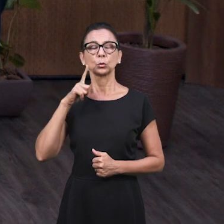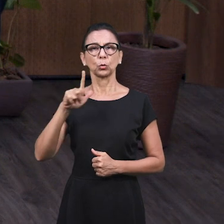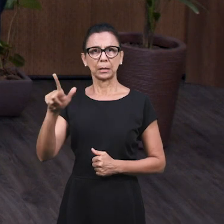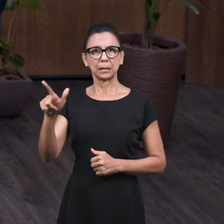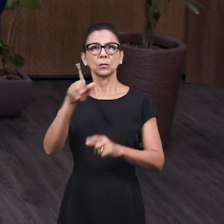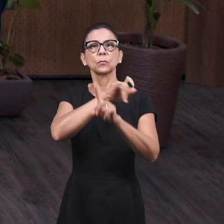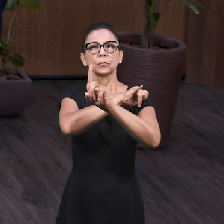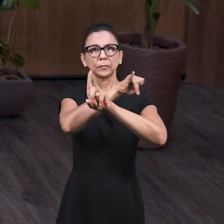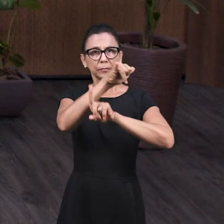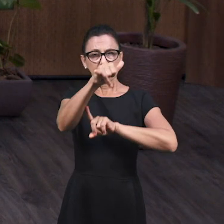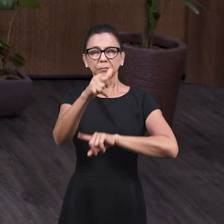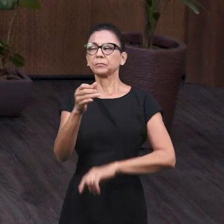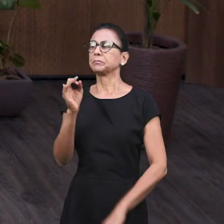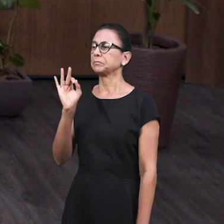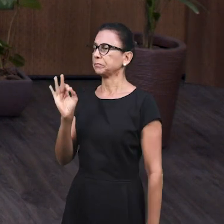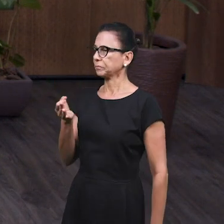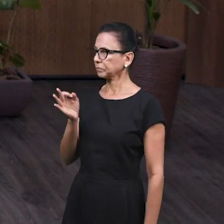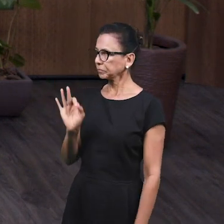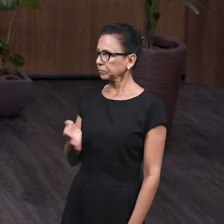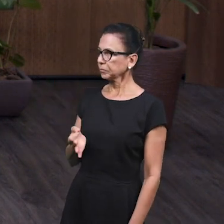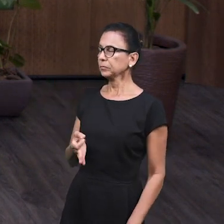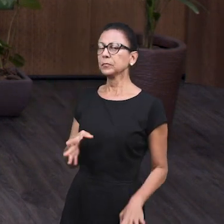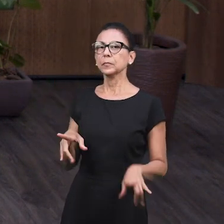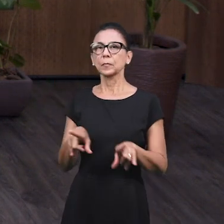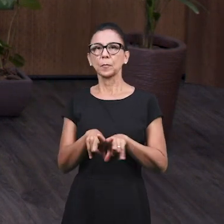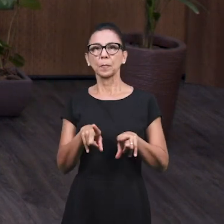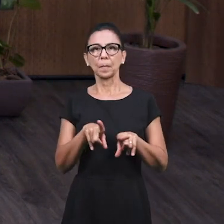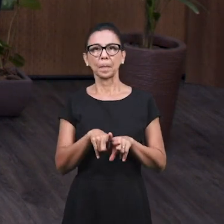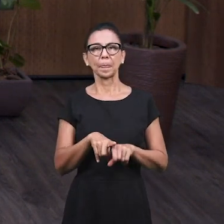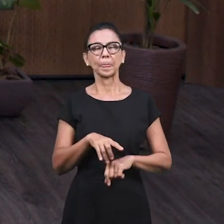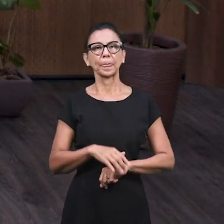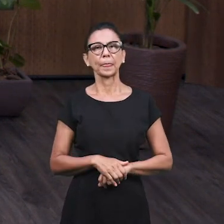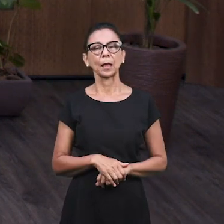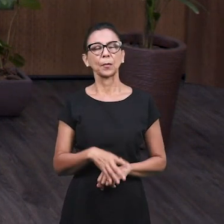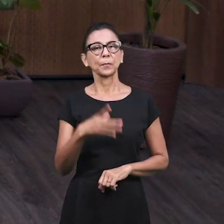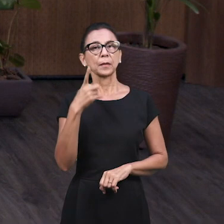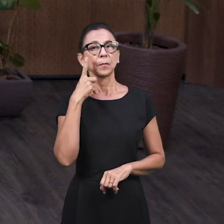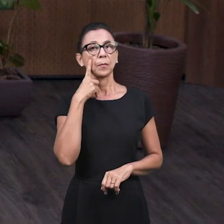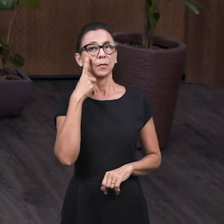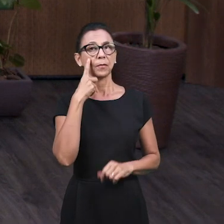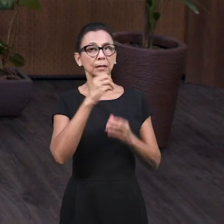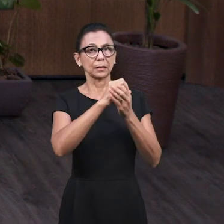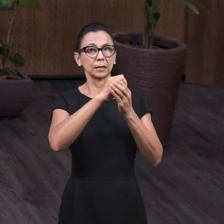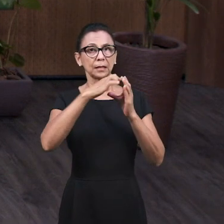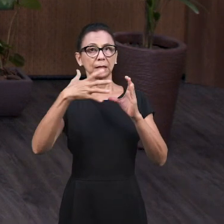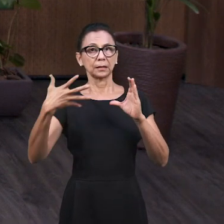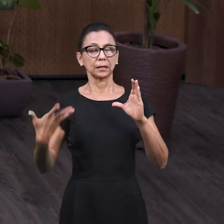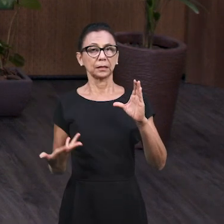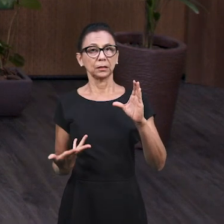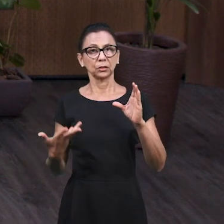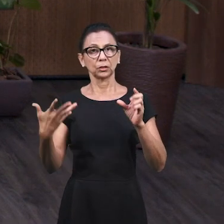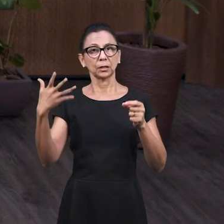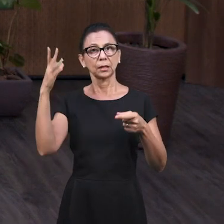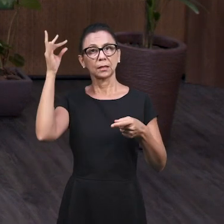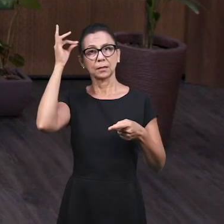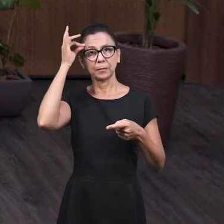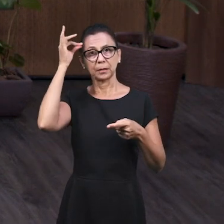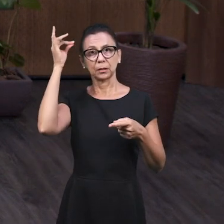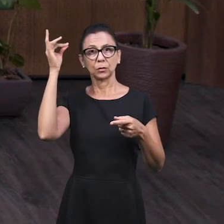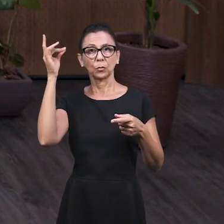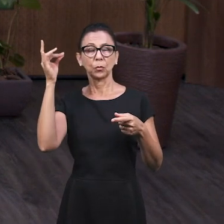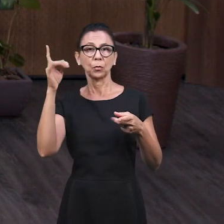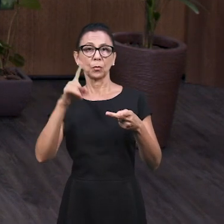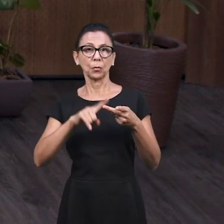prophétique. Exactement. Et nous pouvons souligner les aspects spirituels et